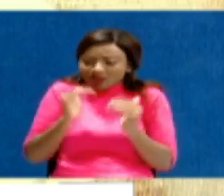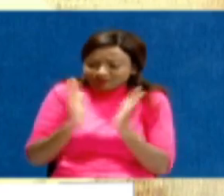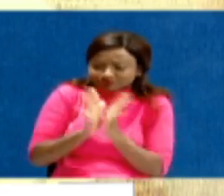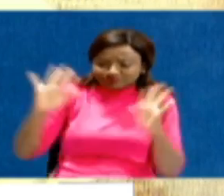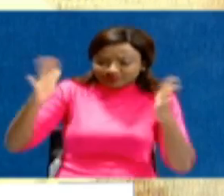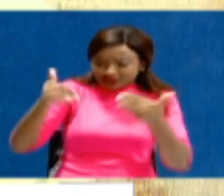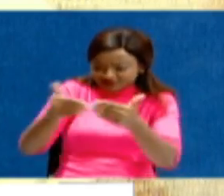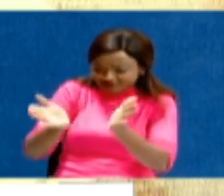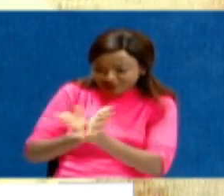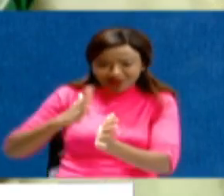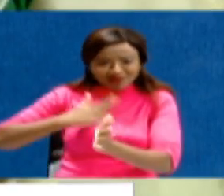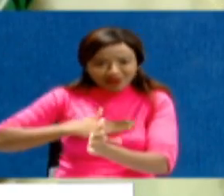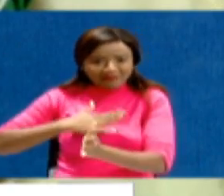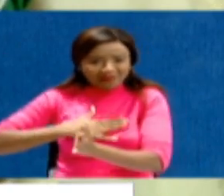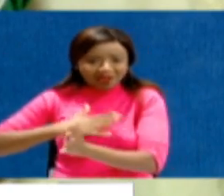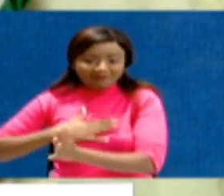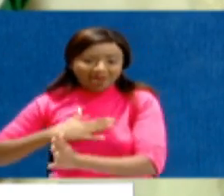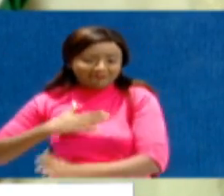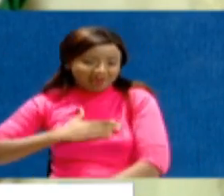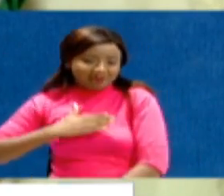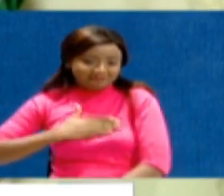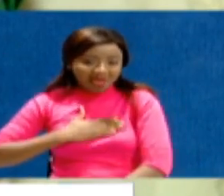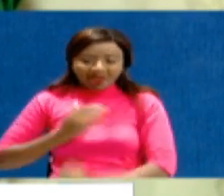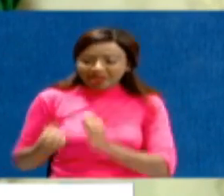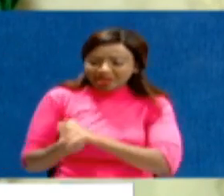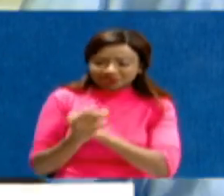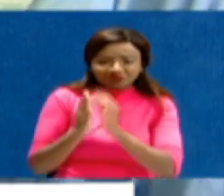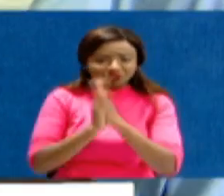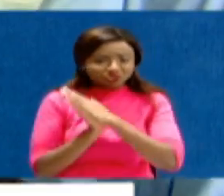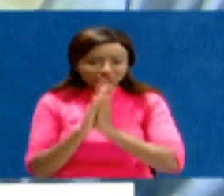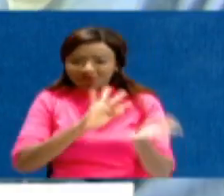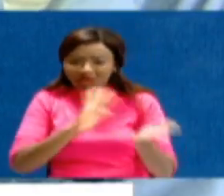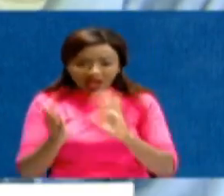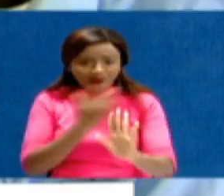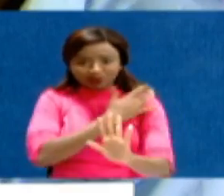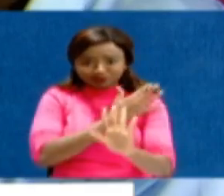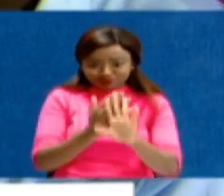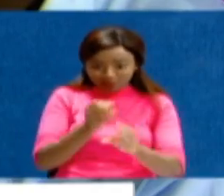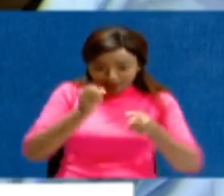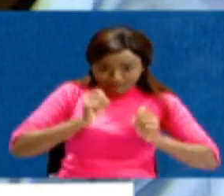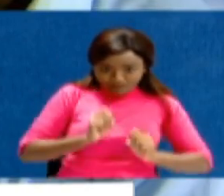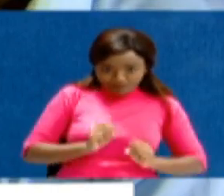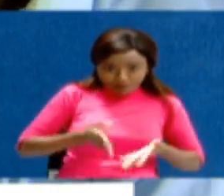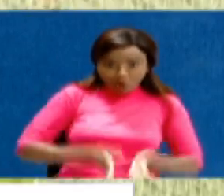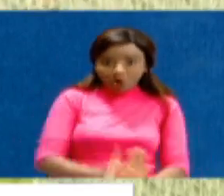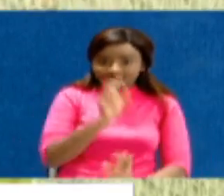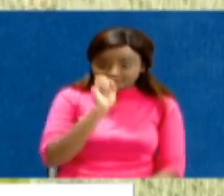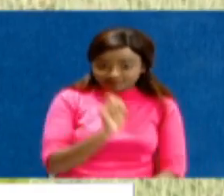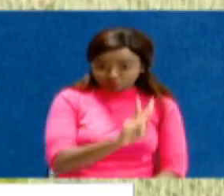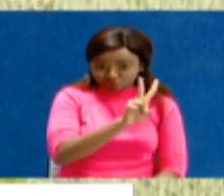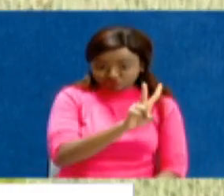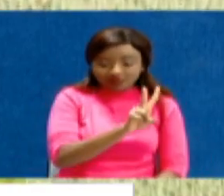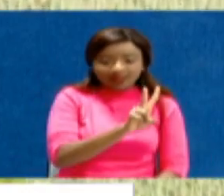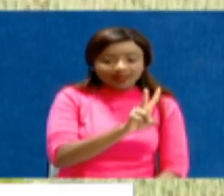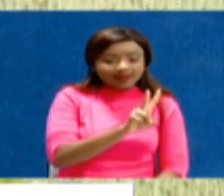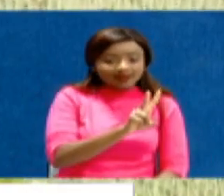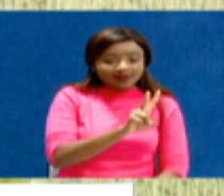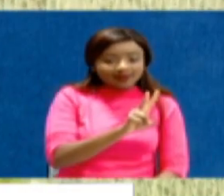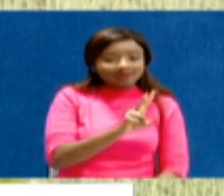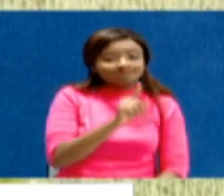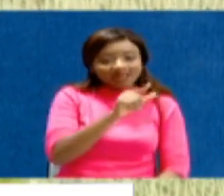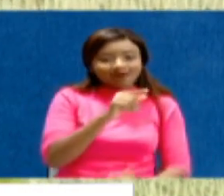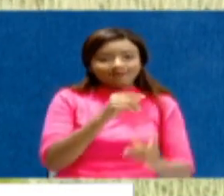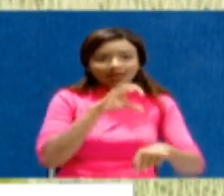sentensi. Anatuelezea hadithi ya watoto wake ambapo wawili wa kwanza walipata zaidi ya alama 400 katika darasa la 8. Ile ni concept zenye